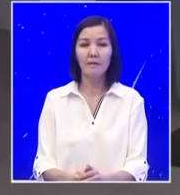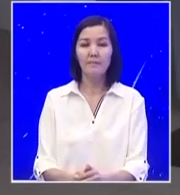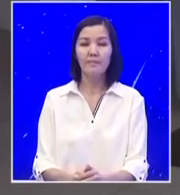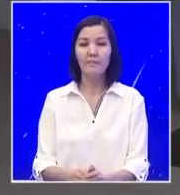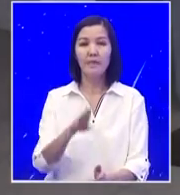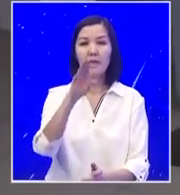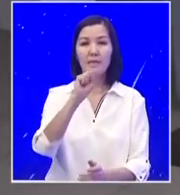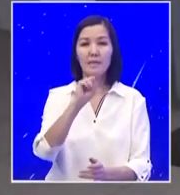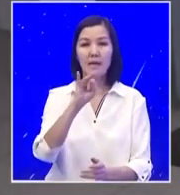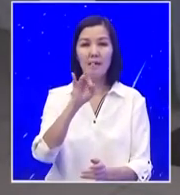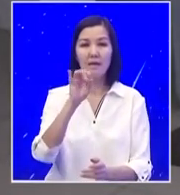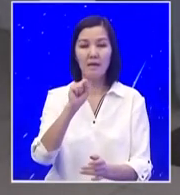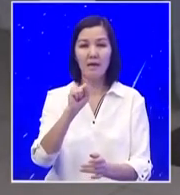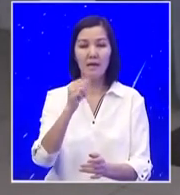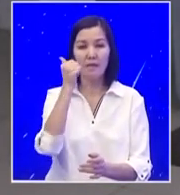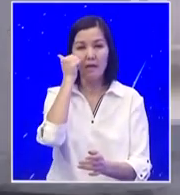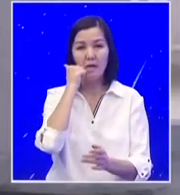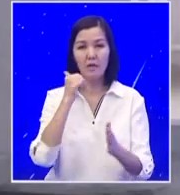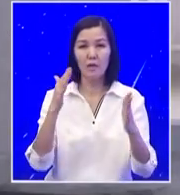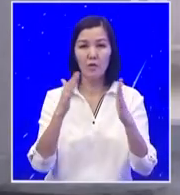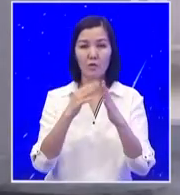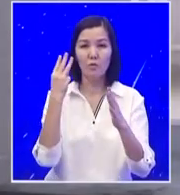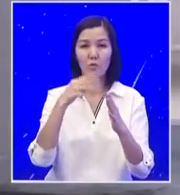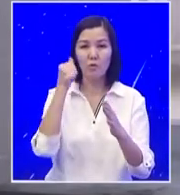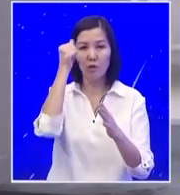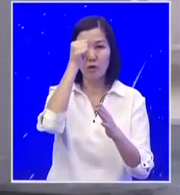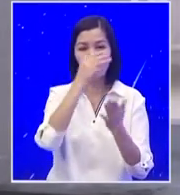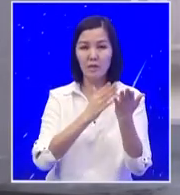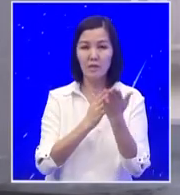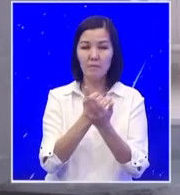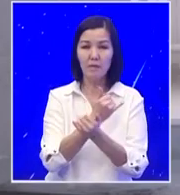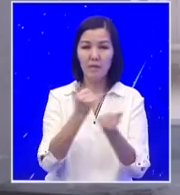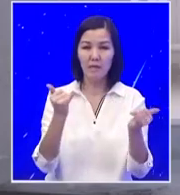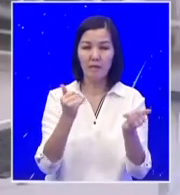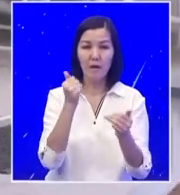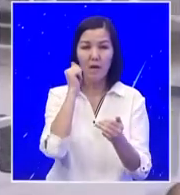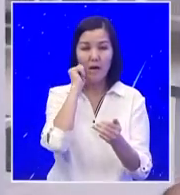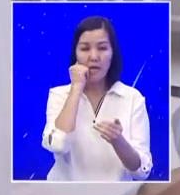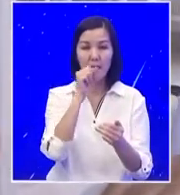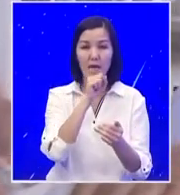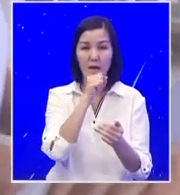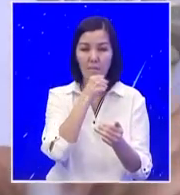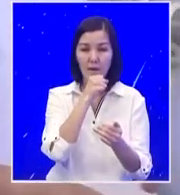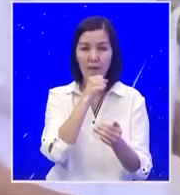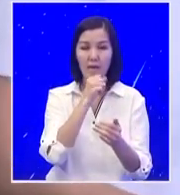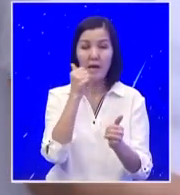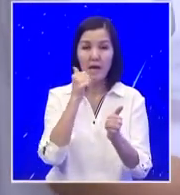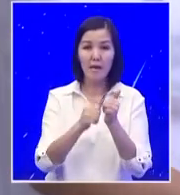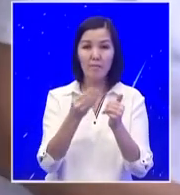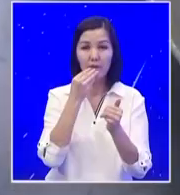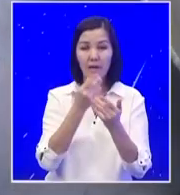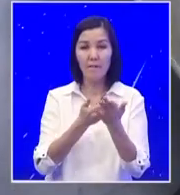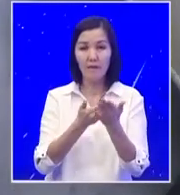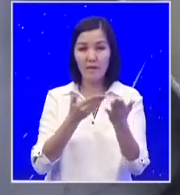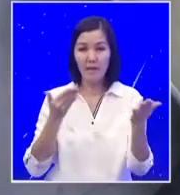Сайра Жетібаева текеледегі қарттар үйінде 30 жылдан бері қызмет етіп келеді. Атапаларға әзірленіп, жайылған әрбір мерекелік